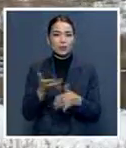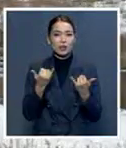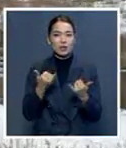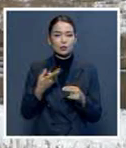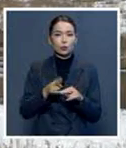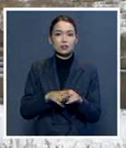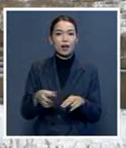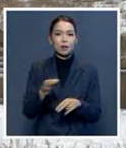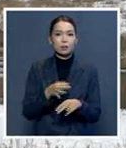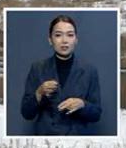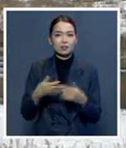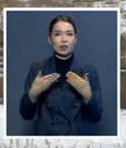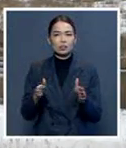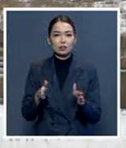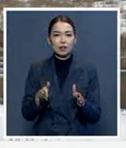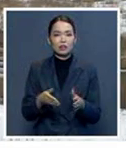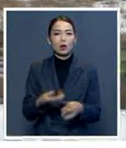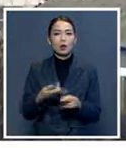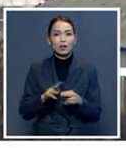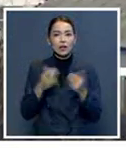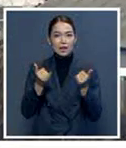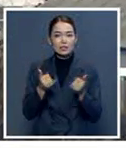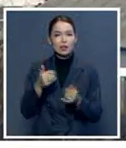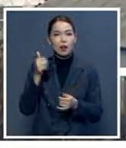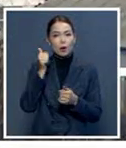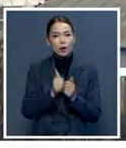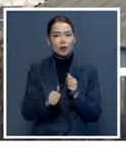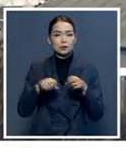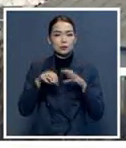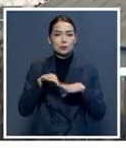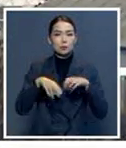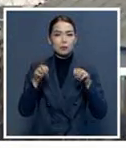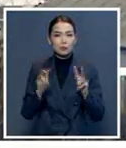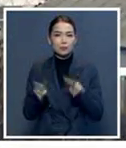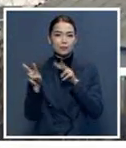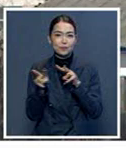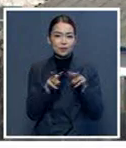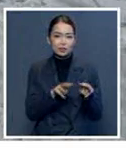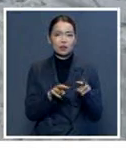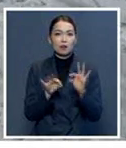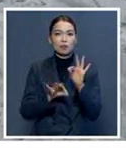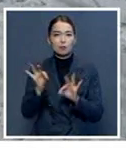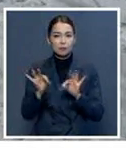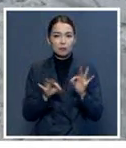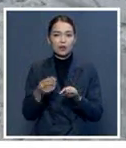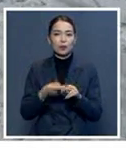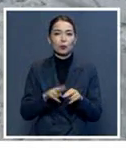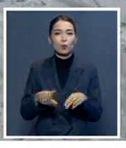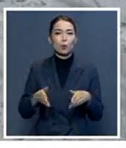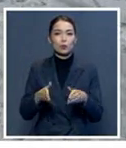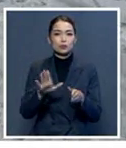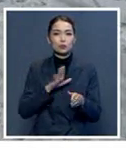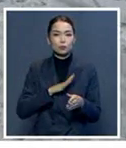аймақтарда бақылау бекеттері ашылған. Ондағы мамандары күн сайын қардың судың деңгейін бақылап, өлшеп отыр. Биыл өзен